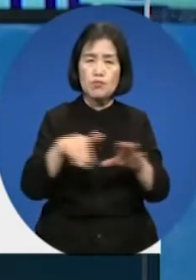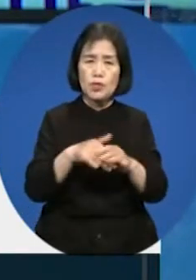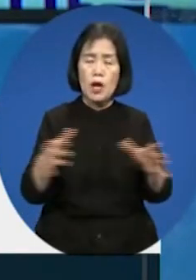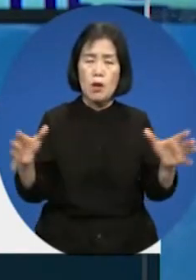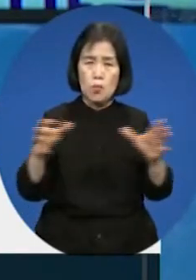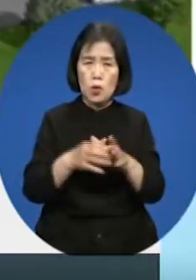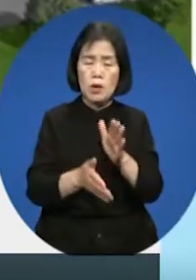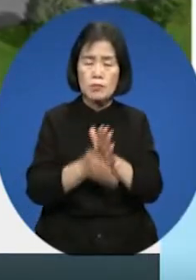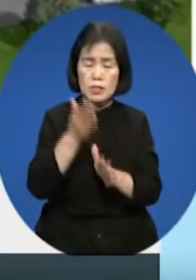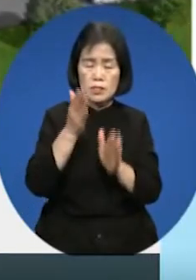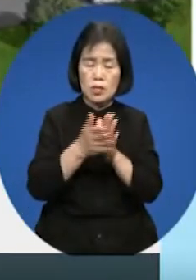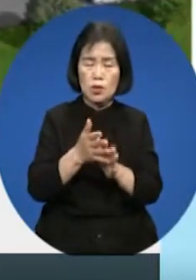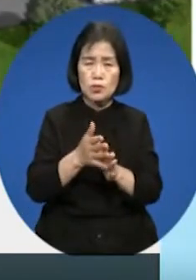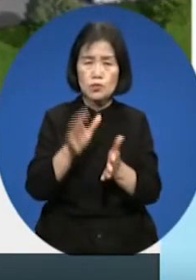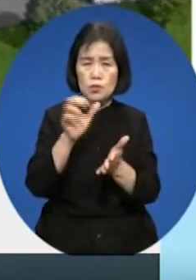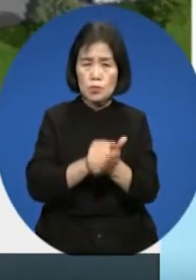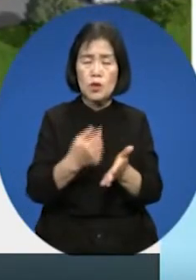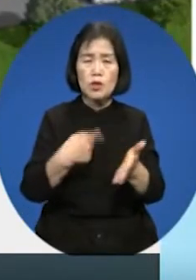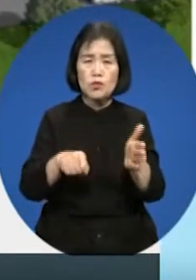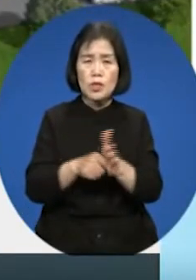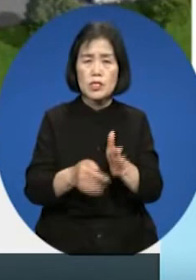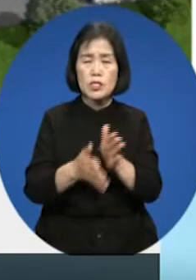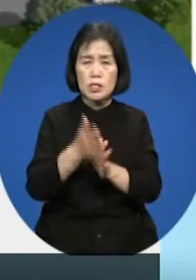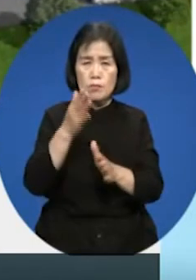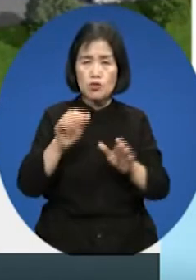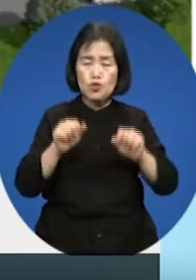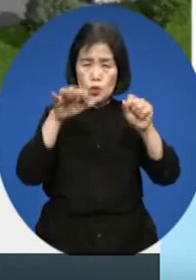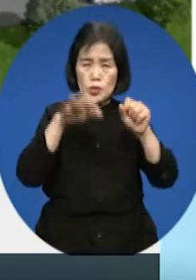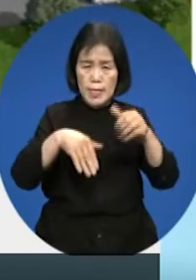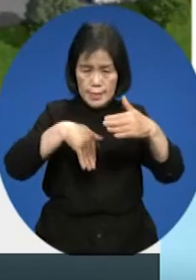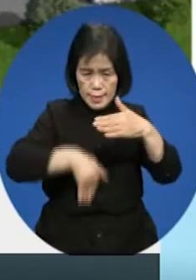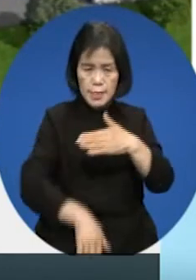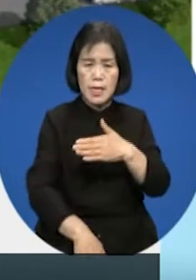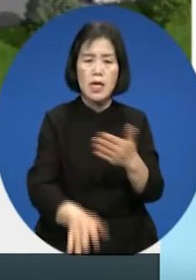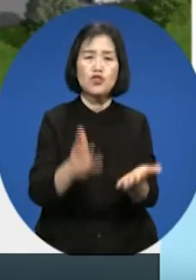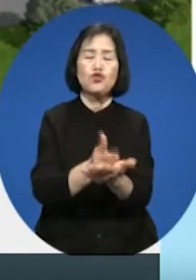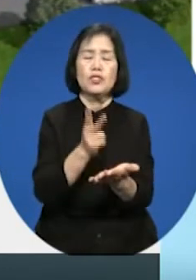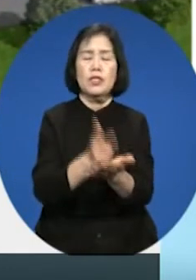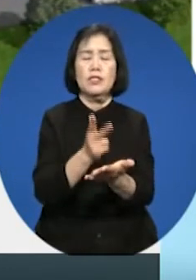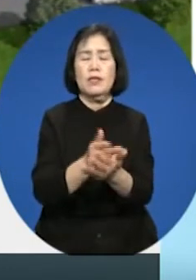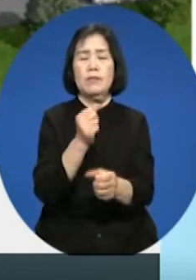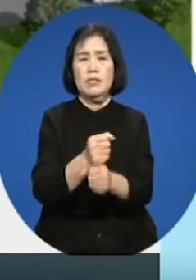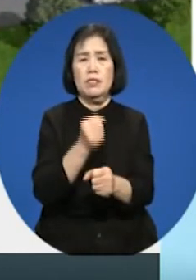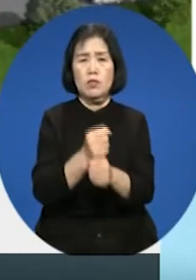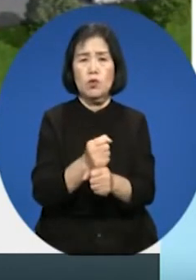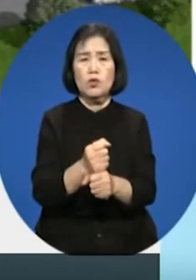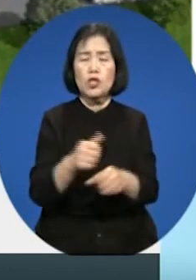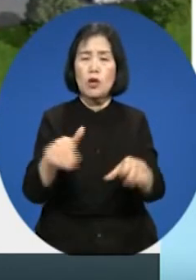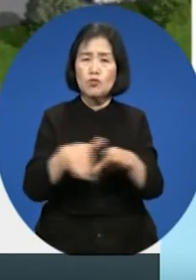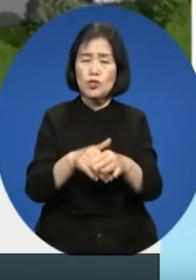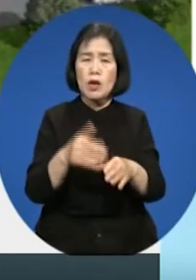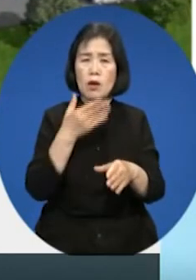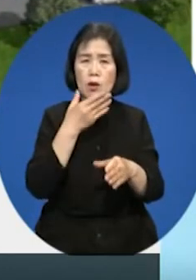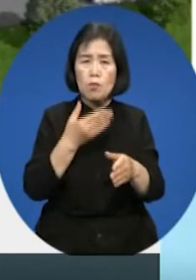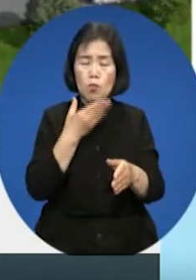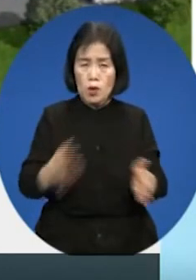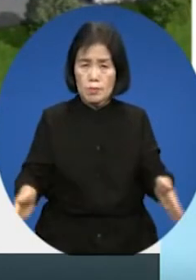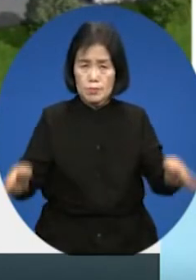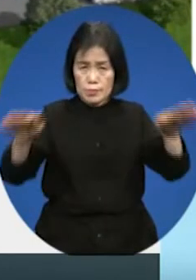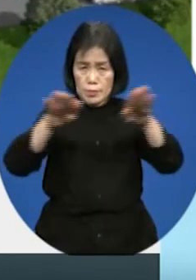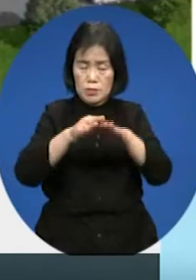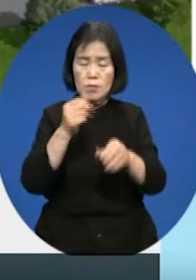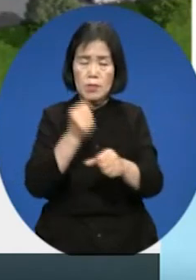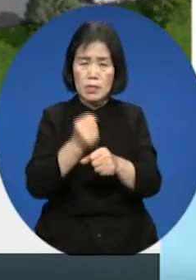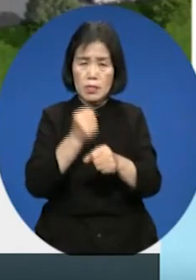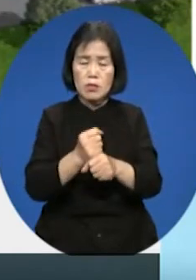시민문화복합시설을 확보하기 위해서 시민운동장 지하를 주차장으로 조성하고 거기에 문화복합시설을 만들고 공원을 조성하는